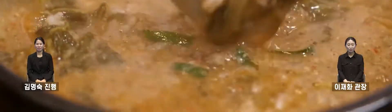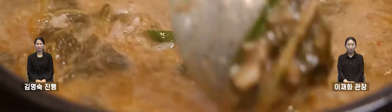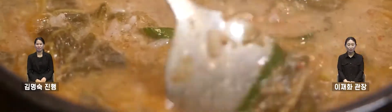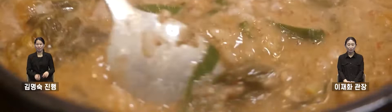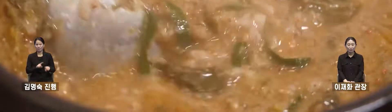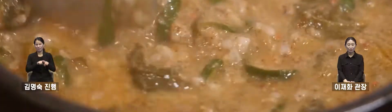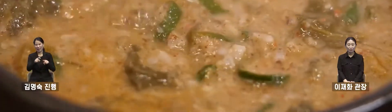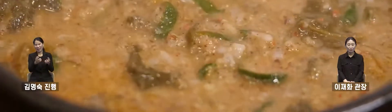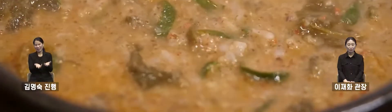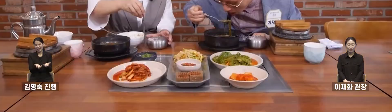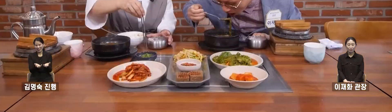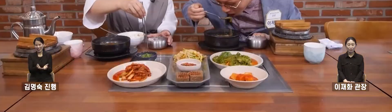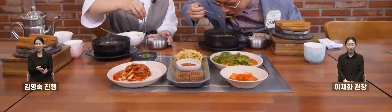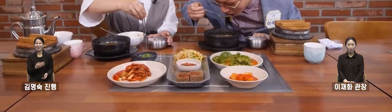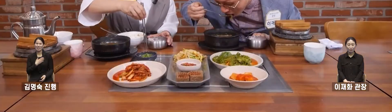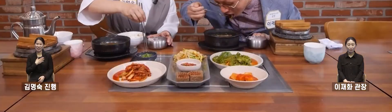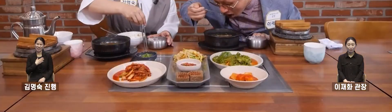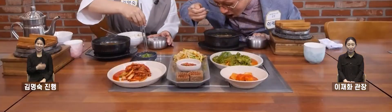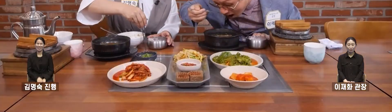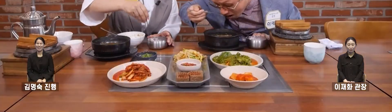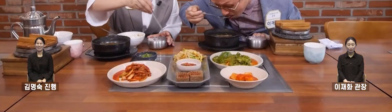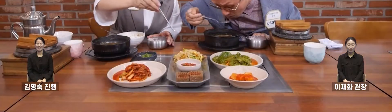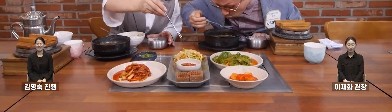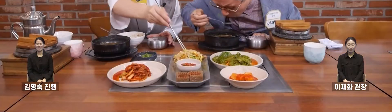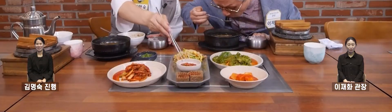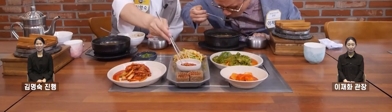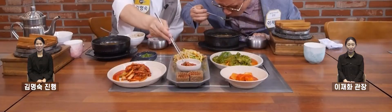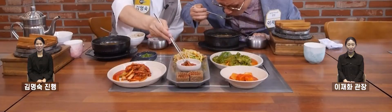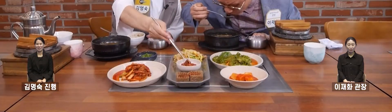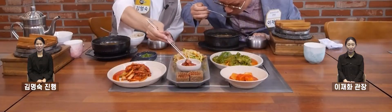이 장어탕에 저는